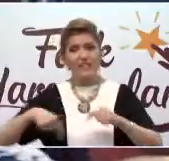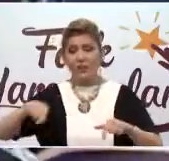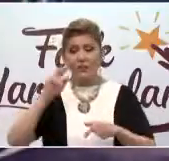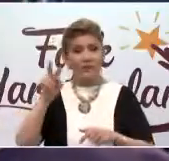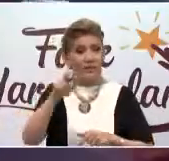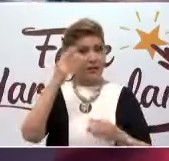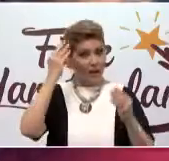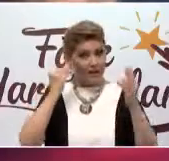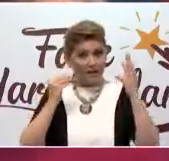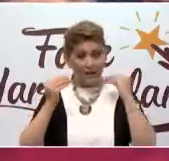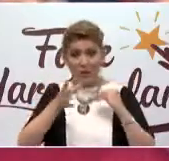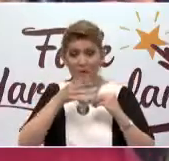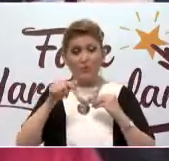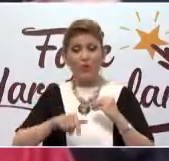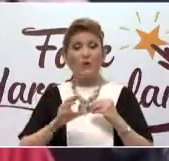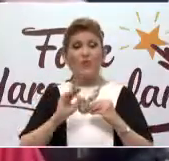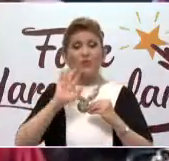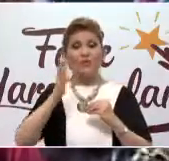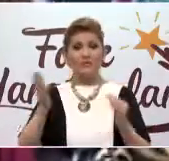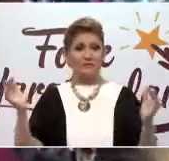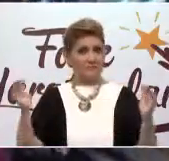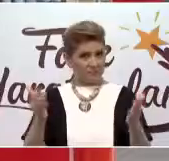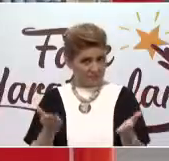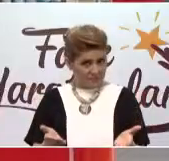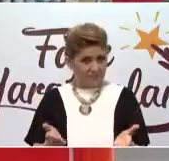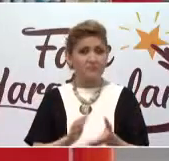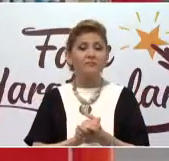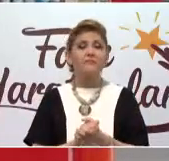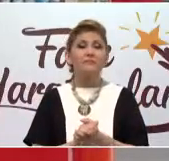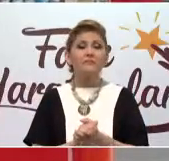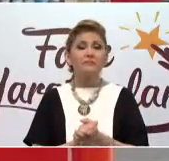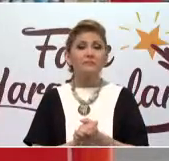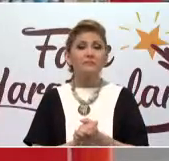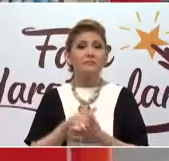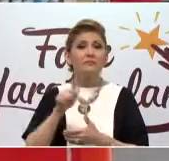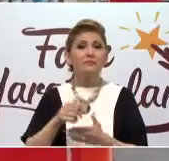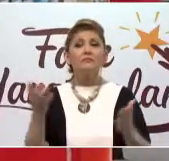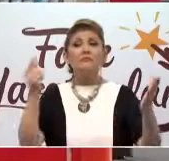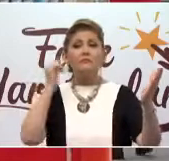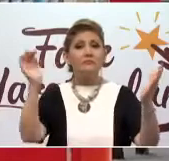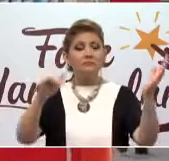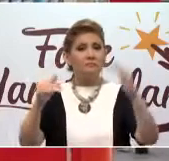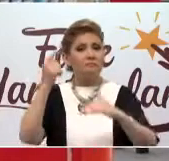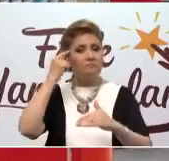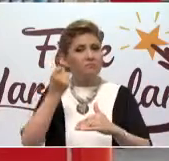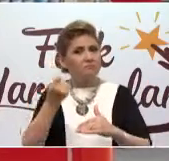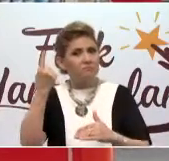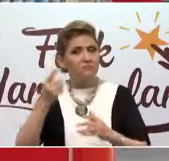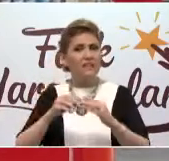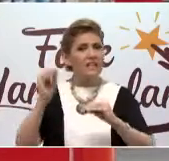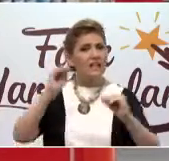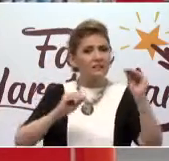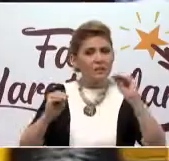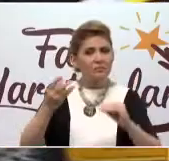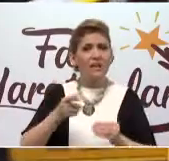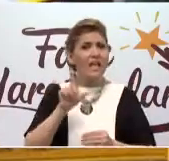tanıdıkça, bildikçe buraya da daha çok müdahil olabilirler ve daha katılımcı tasarımlar, katılımcı alanlar,